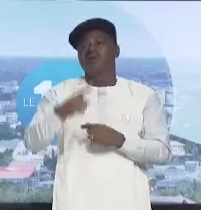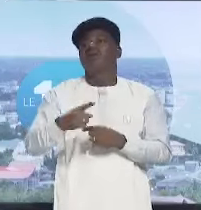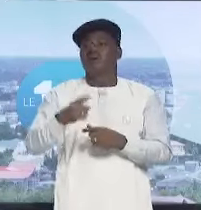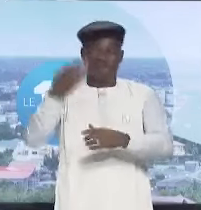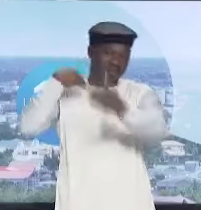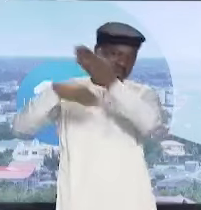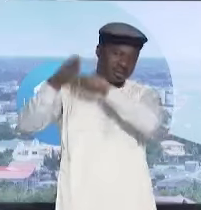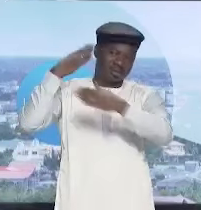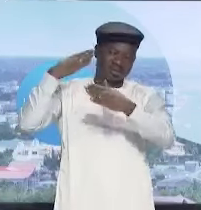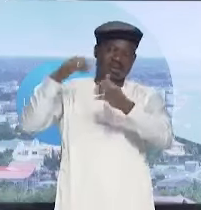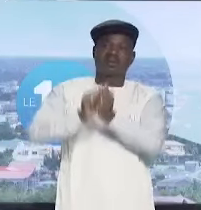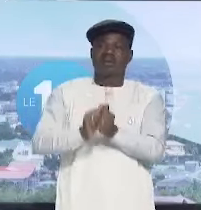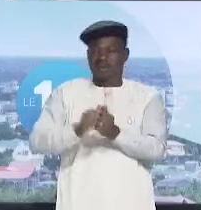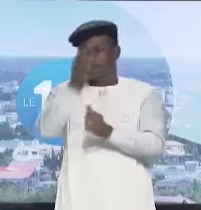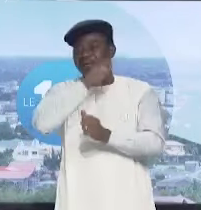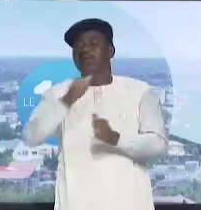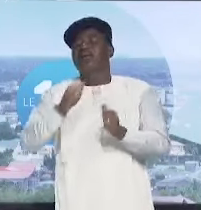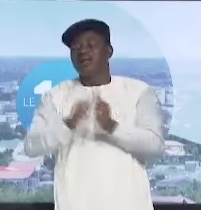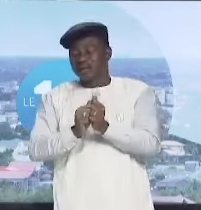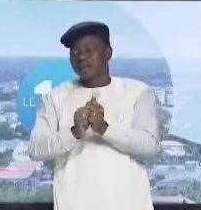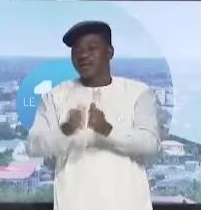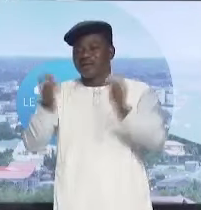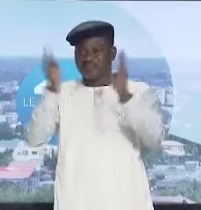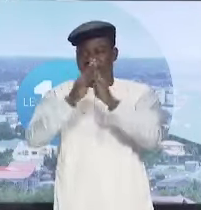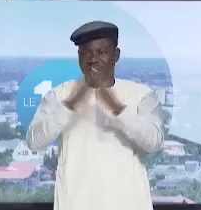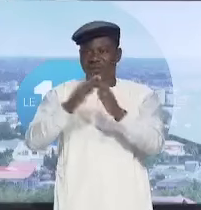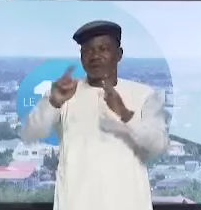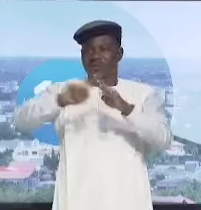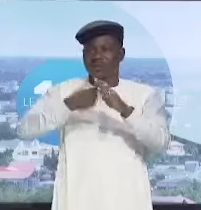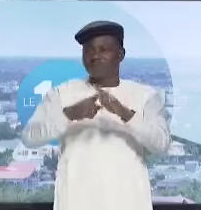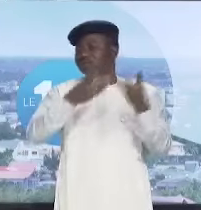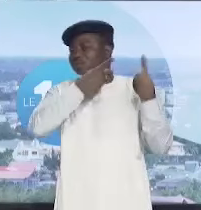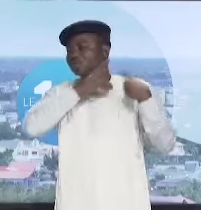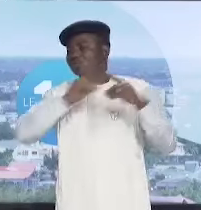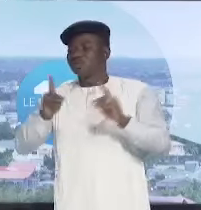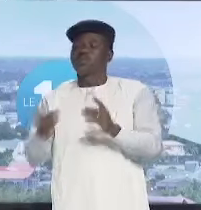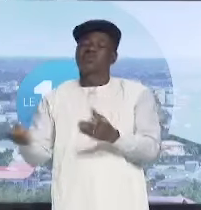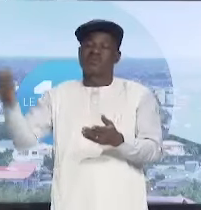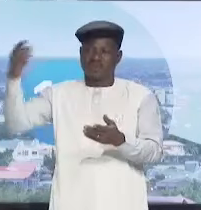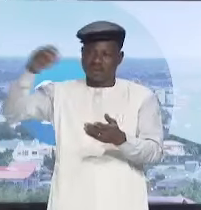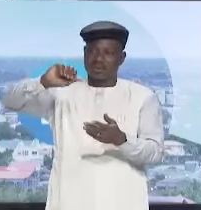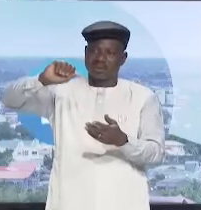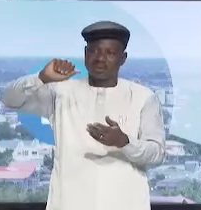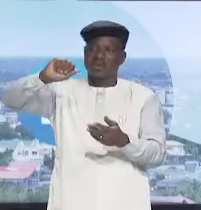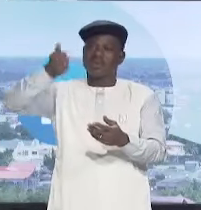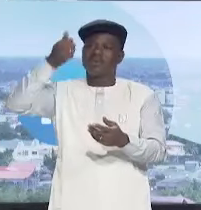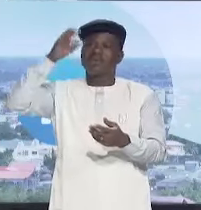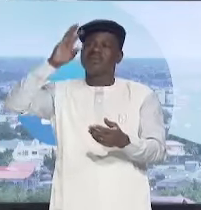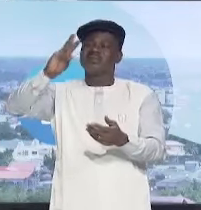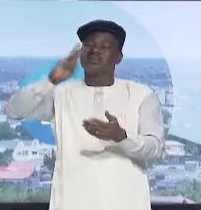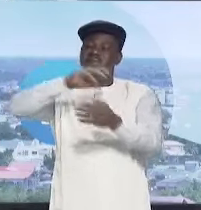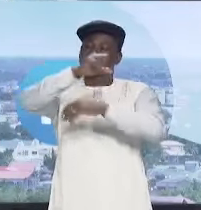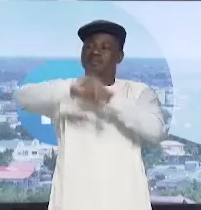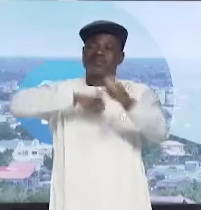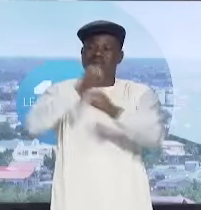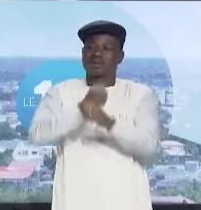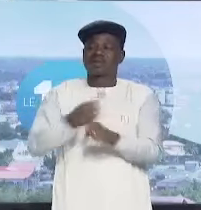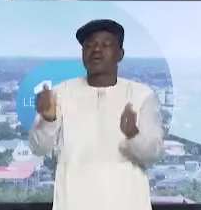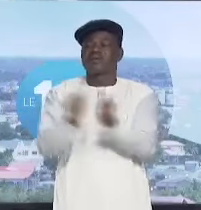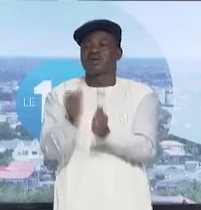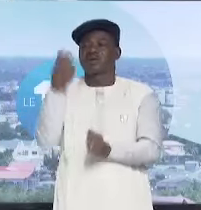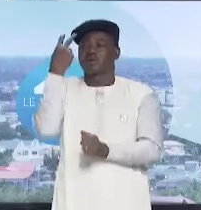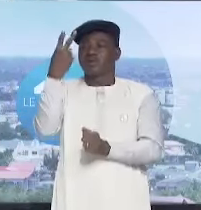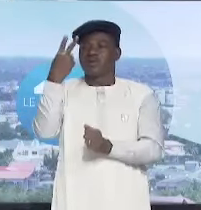vu le jour depuis le XVIe siècle avec la découverte d'un puits par deux chasseurs, Koué Dayo et Zamayine Koulibaly.